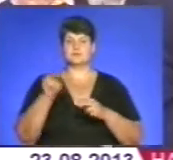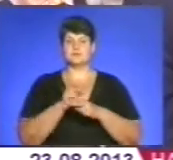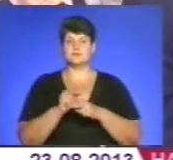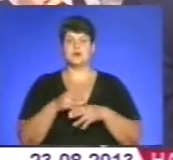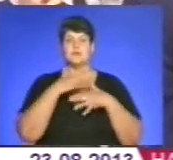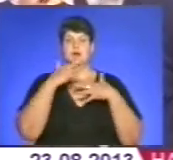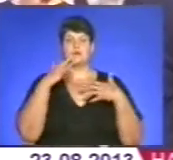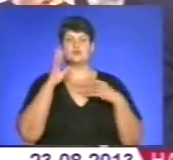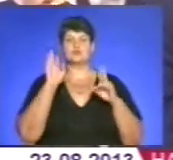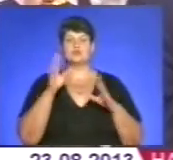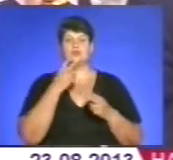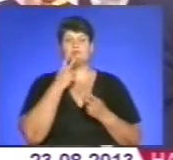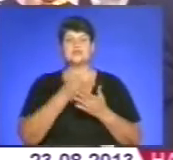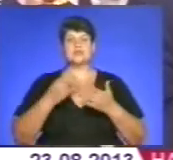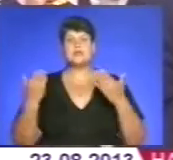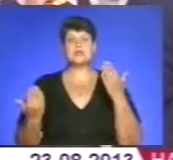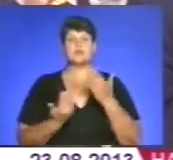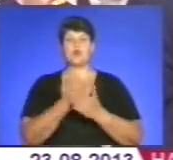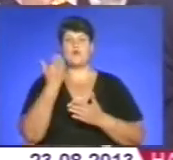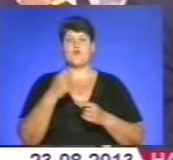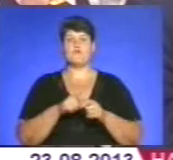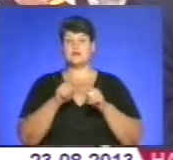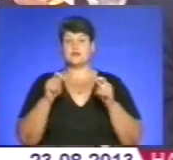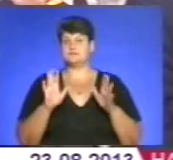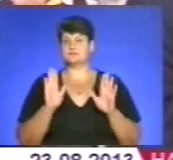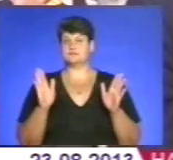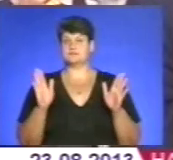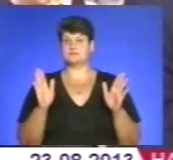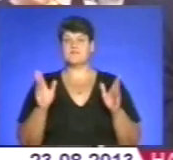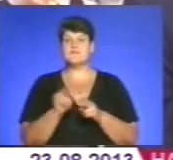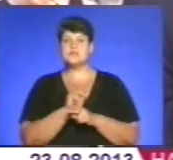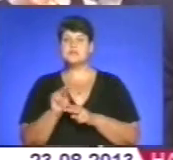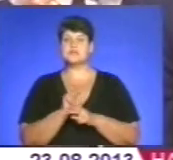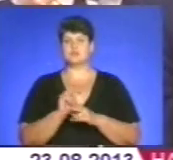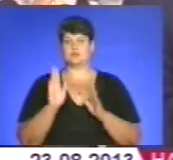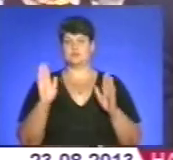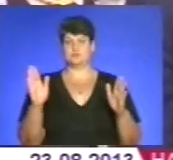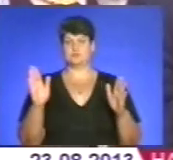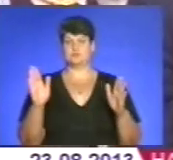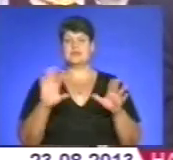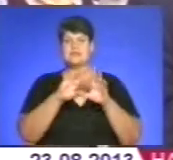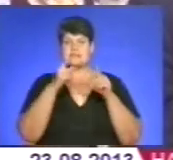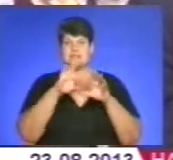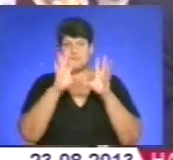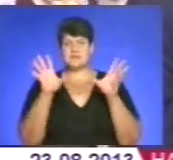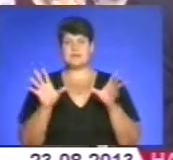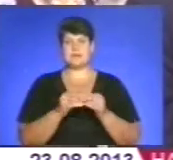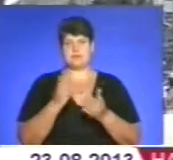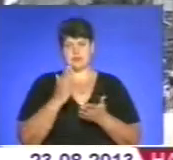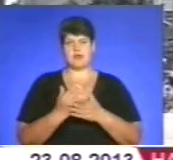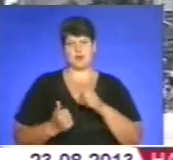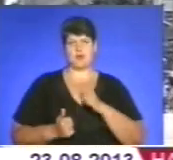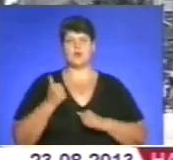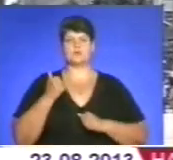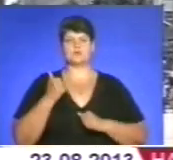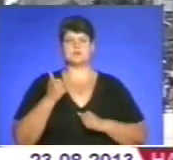будемо зараз бачити нового, відкриватися буде, відреставрованого. І за це ми всі є гордими.